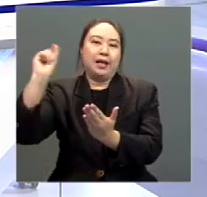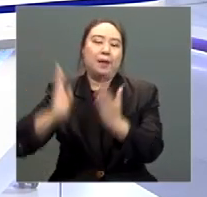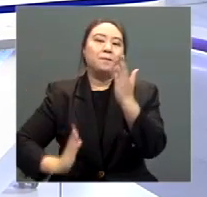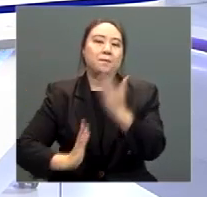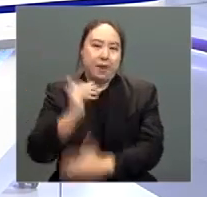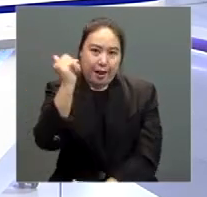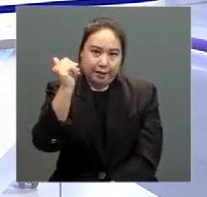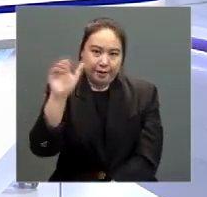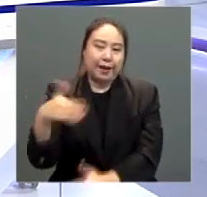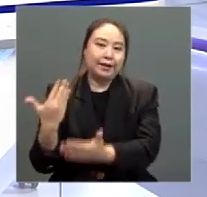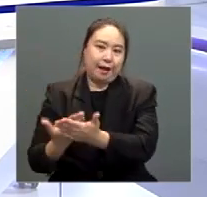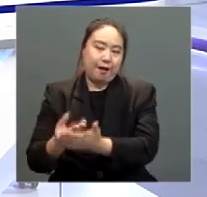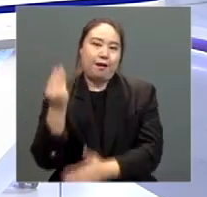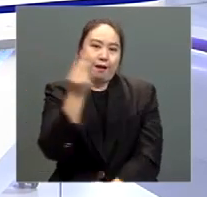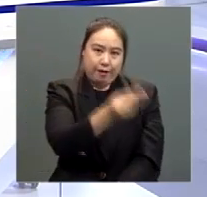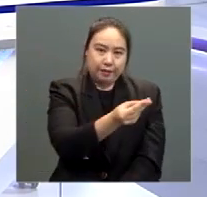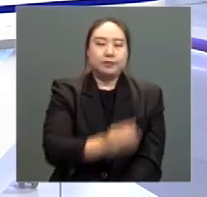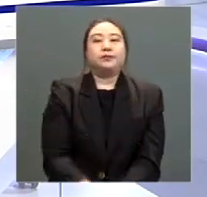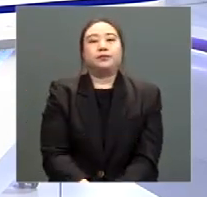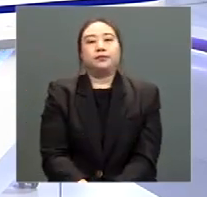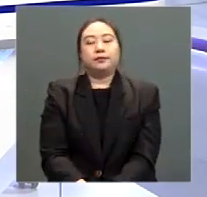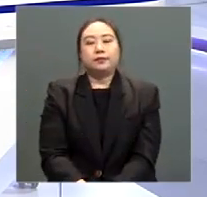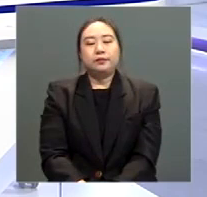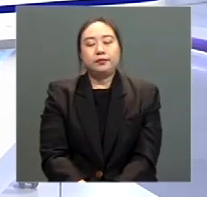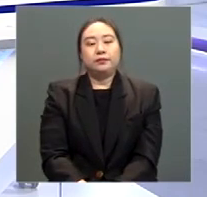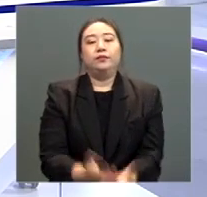านแล้วก็จะได้รับเงินเยียวยานั่นเอง ใช่นะคะหลังจ